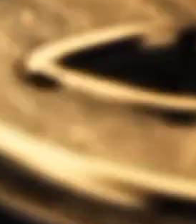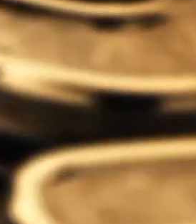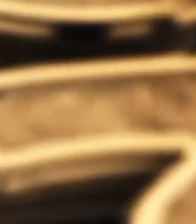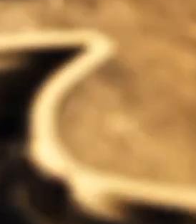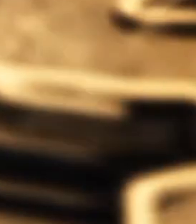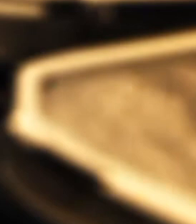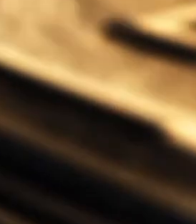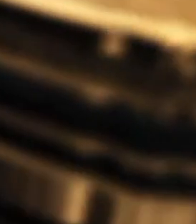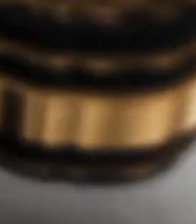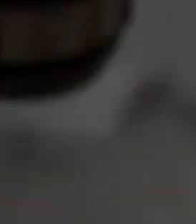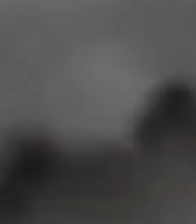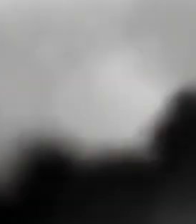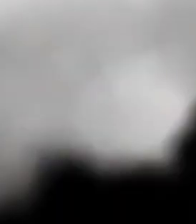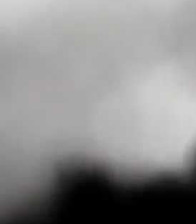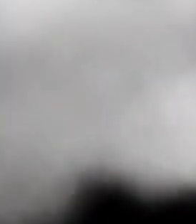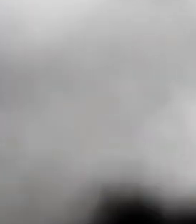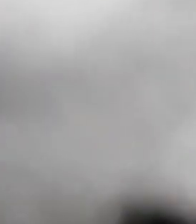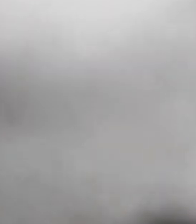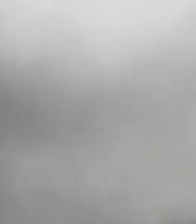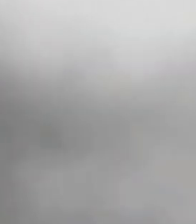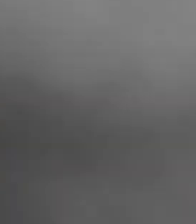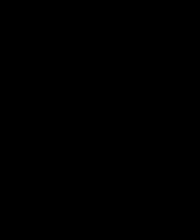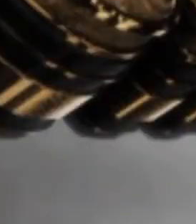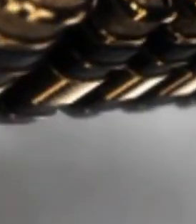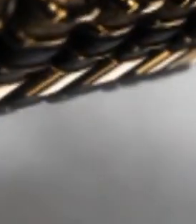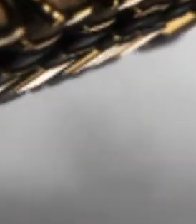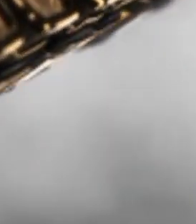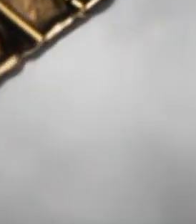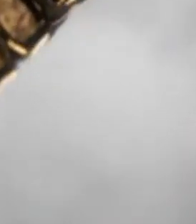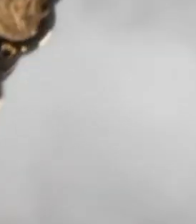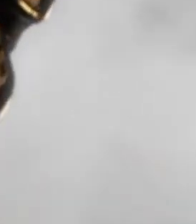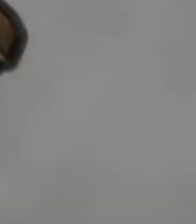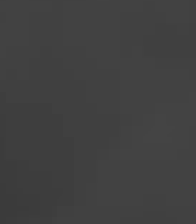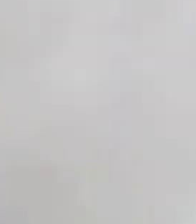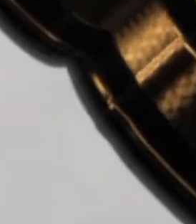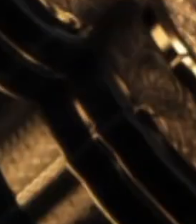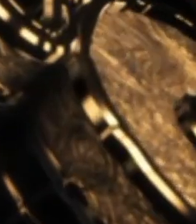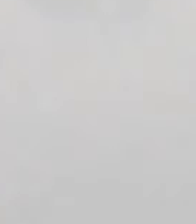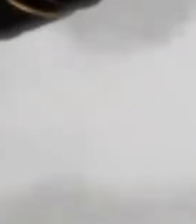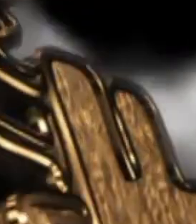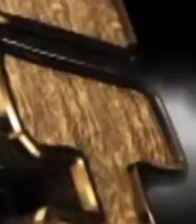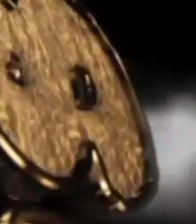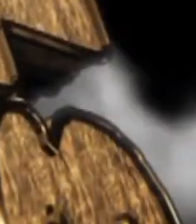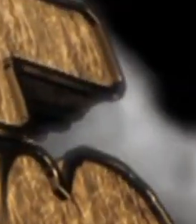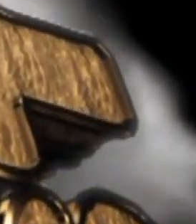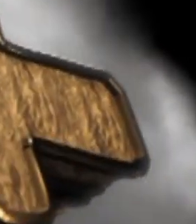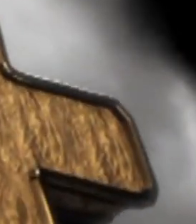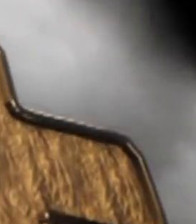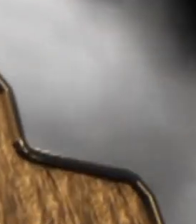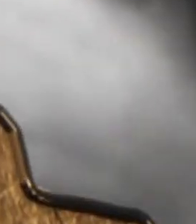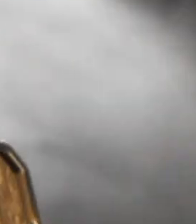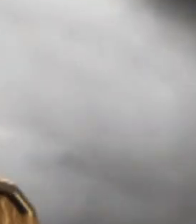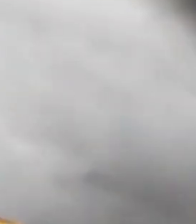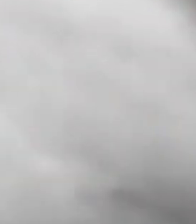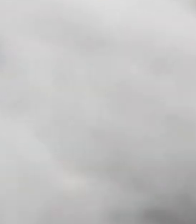mananda andibata ndimwino dombo ndiwike ndimwi